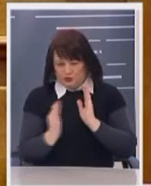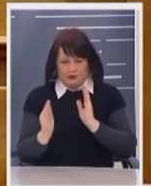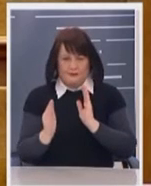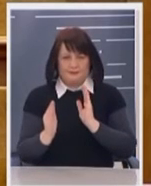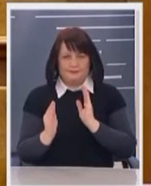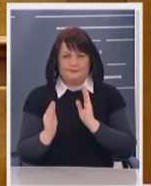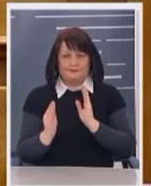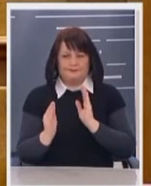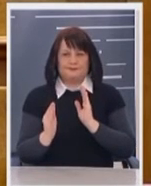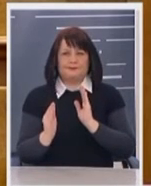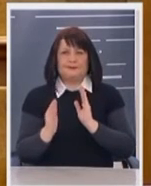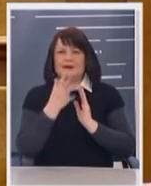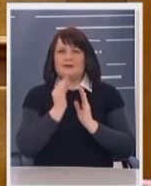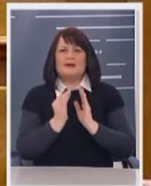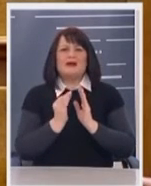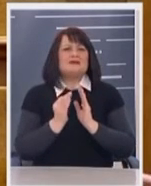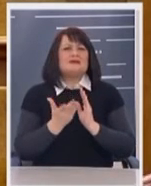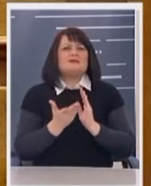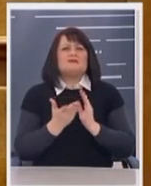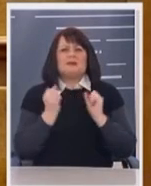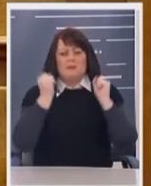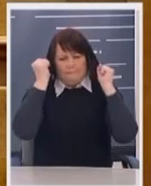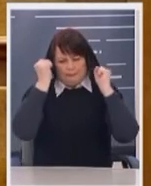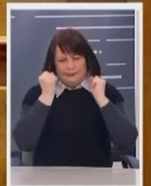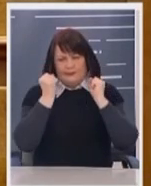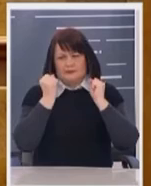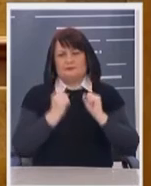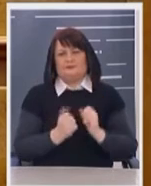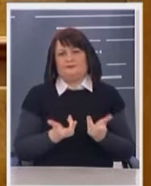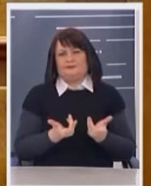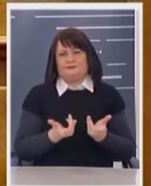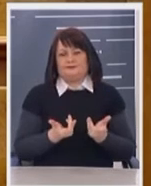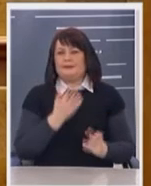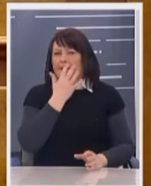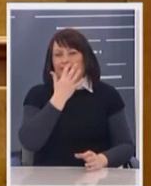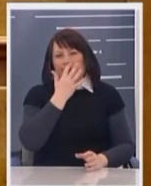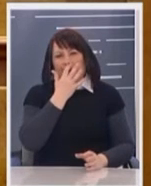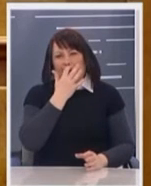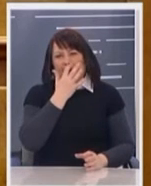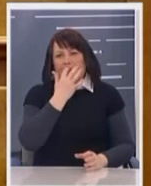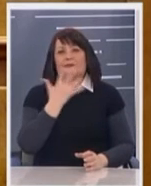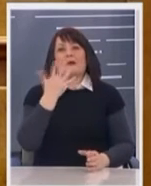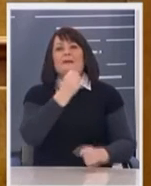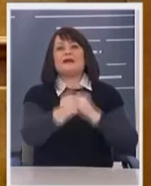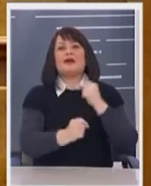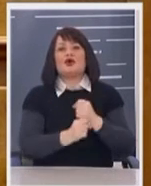μια τρομακτική επίθεση. Και πράγματι, αναφέρομαι στην πενταετία